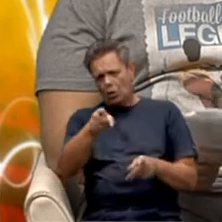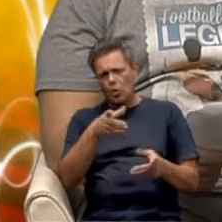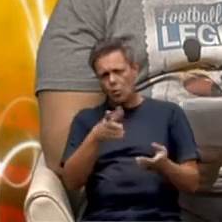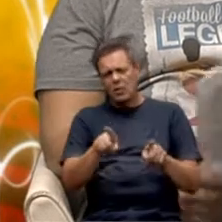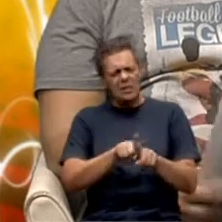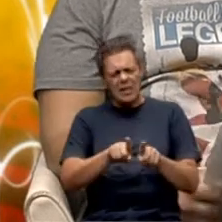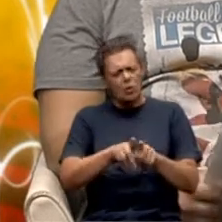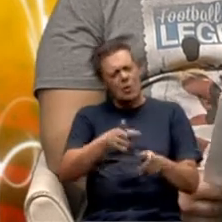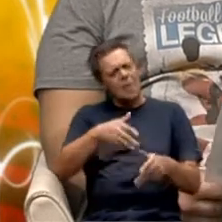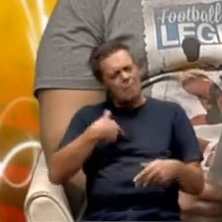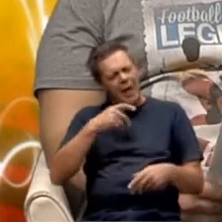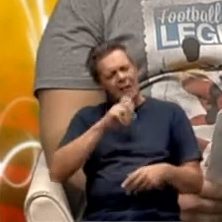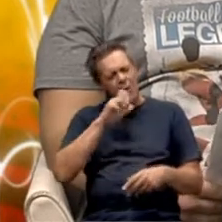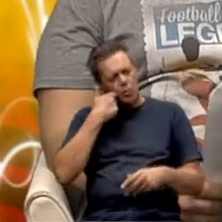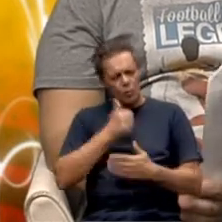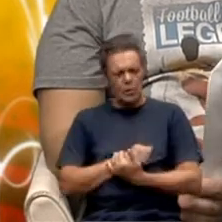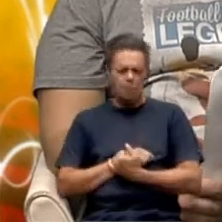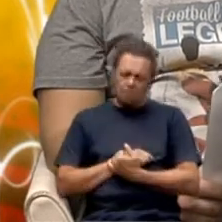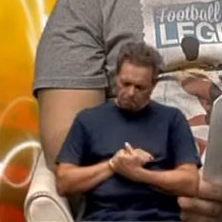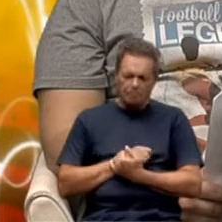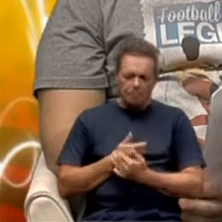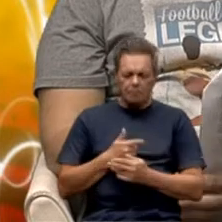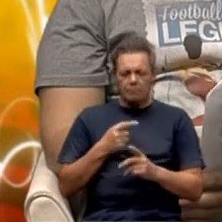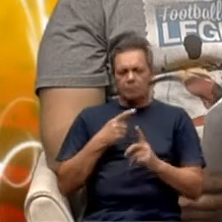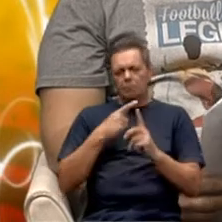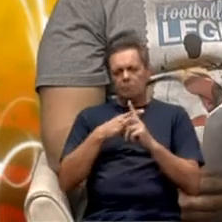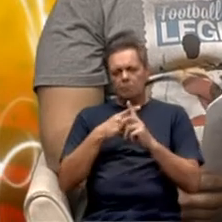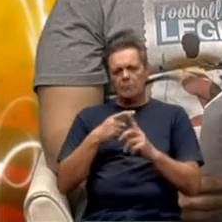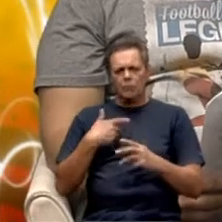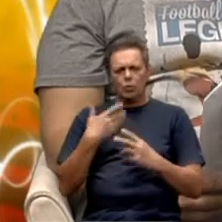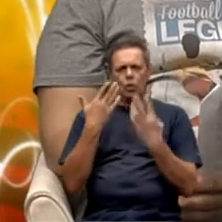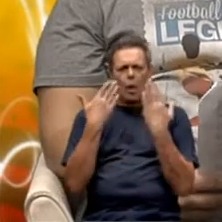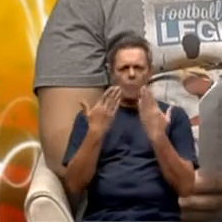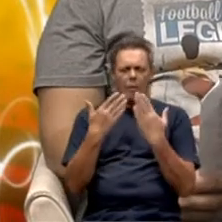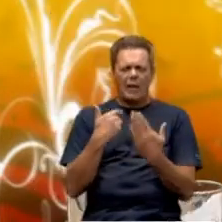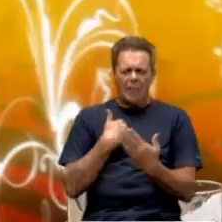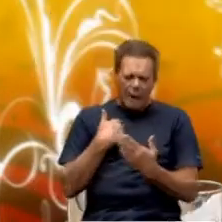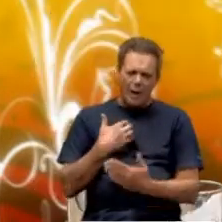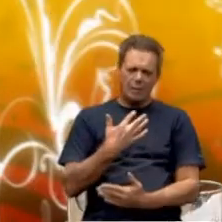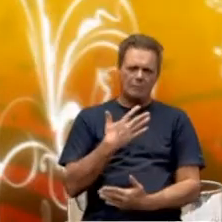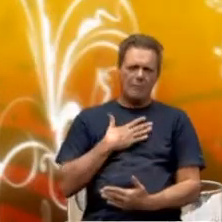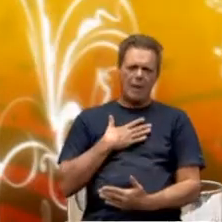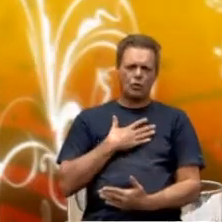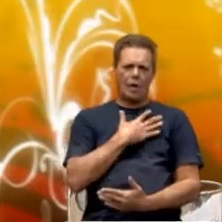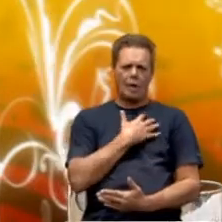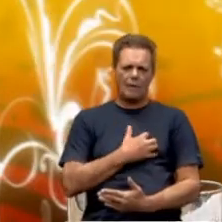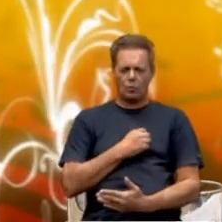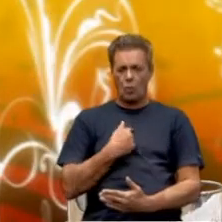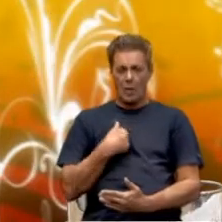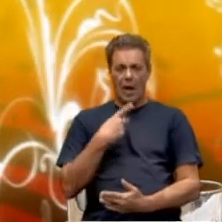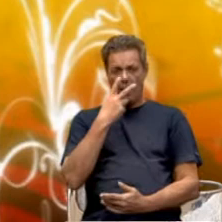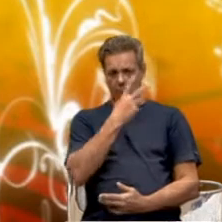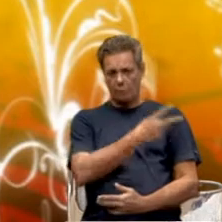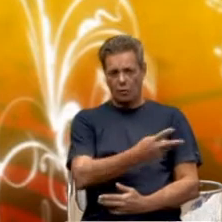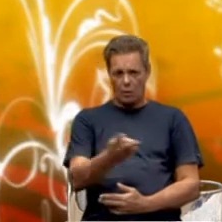pomoći u svojoj sredini. Isto. Odlično. Tako je. To je veliki napred, to je velika pohvala nama Hrvatskoj. Tako ja gledam to. Ali